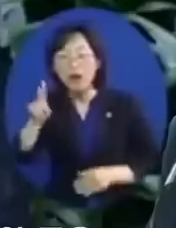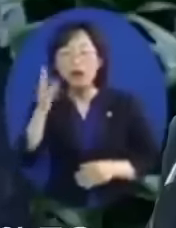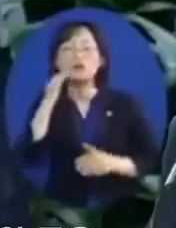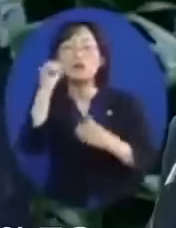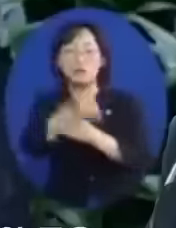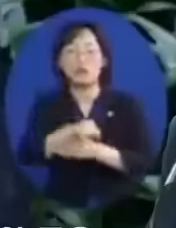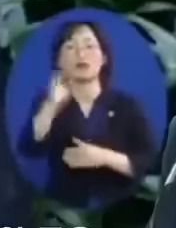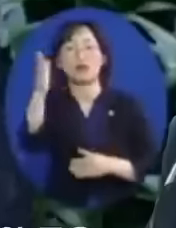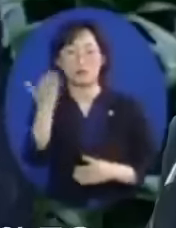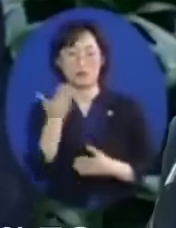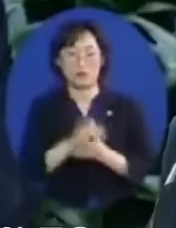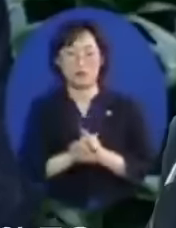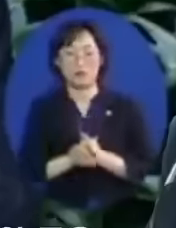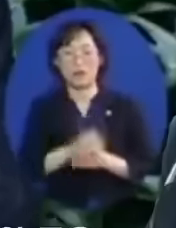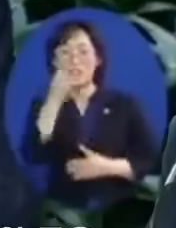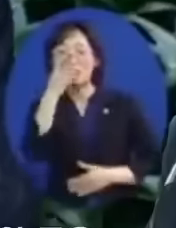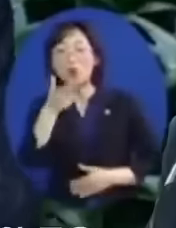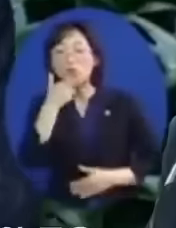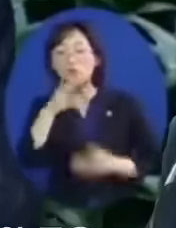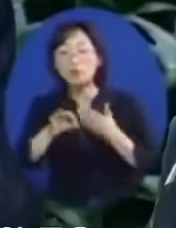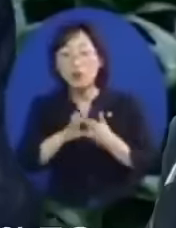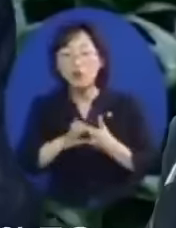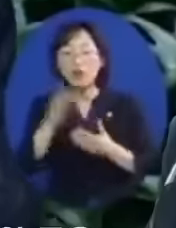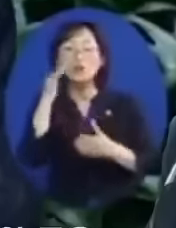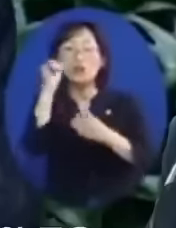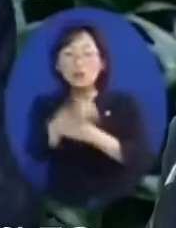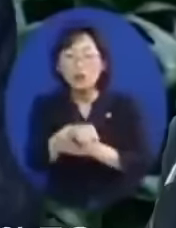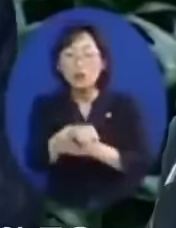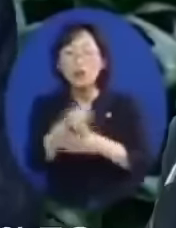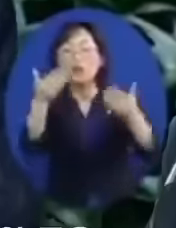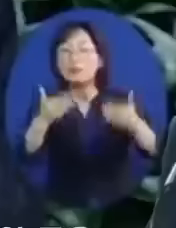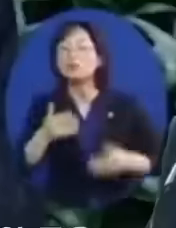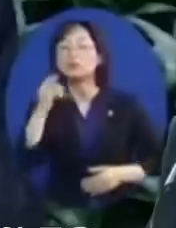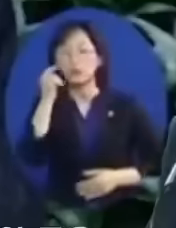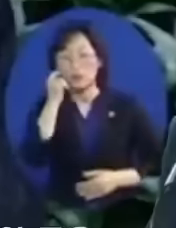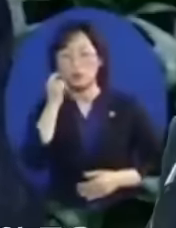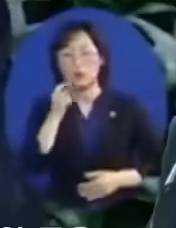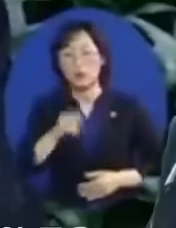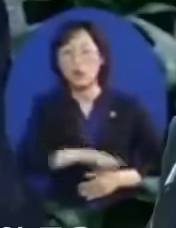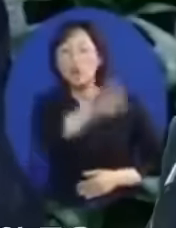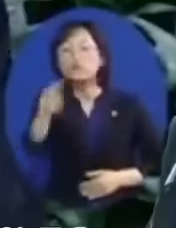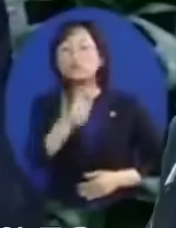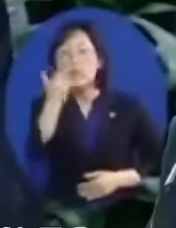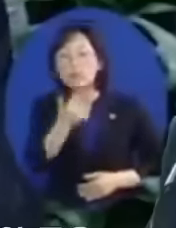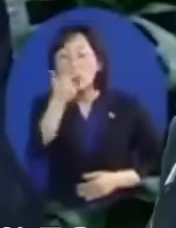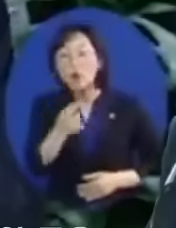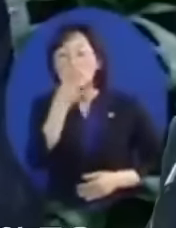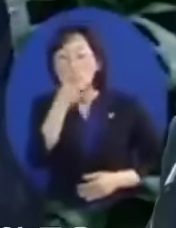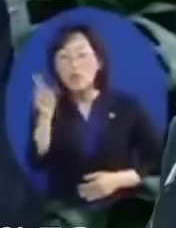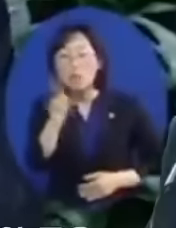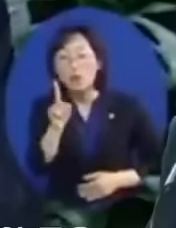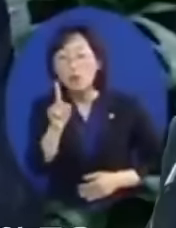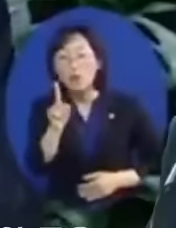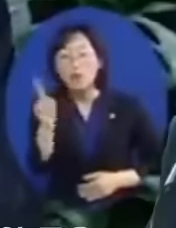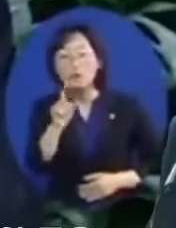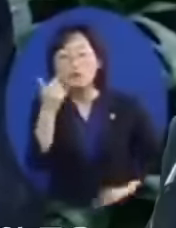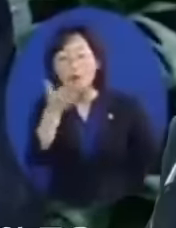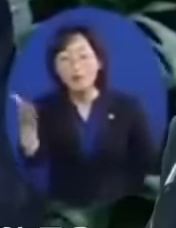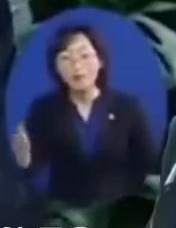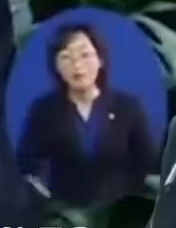얻는 것입니다. 종자가 없이는 열매를 맺지 못하고 마는 것입니다. 우리 생명의 종자는